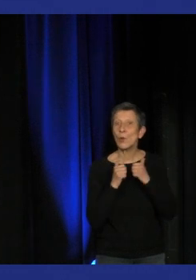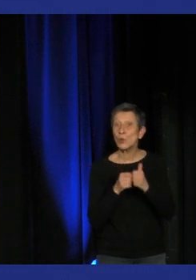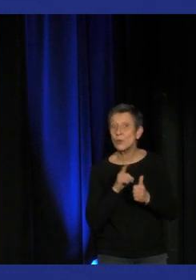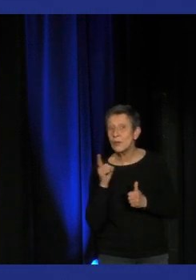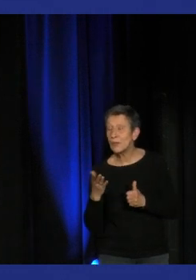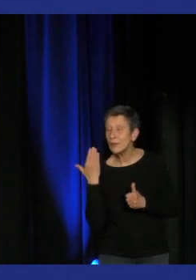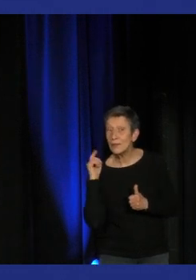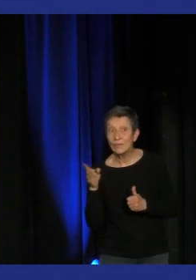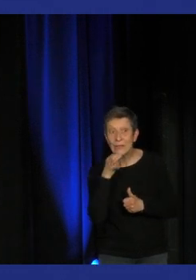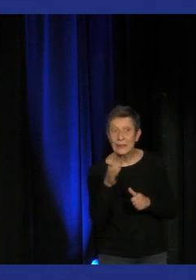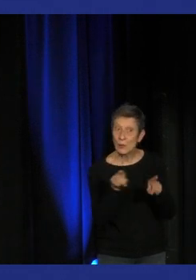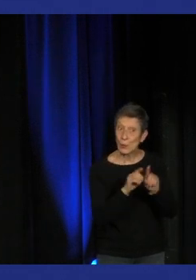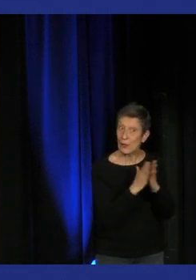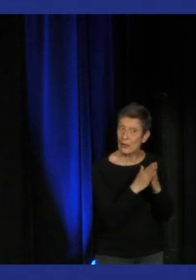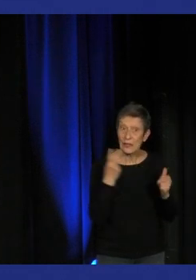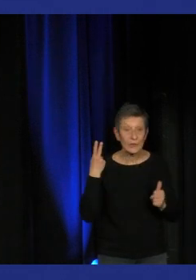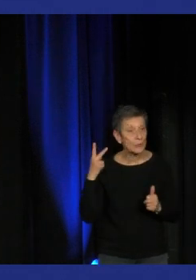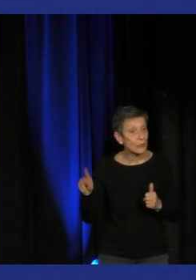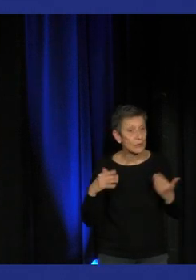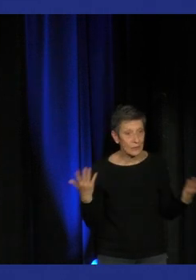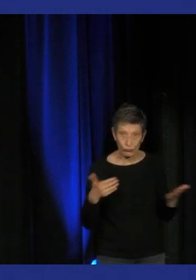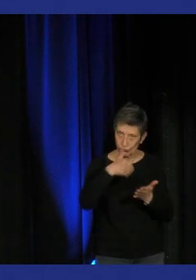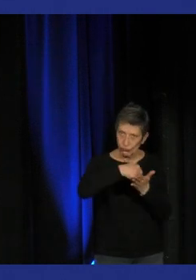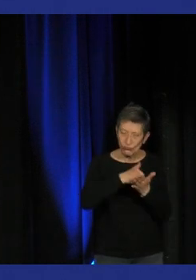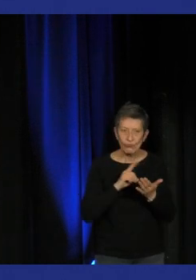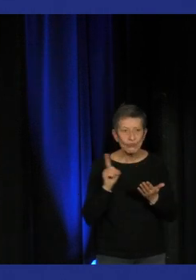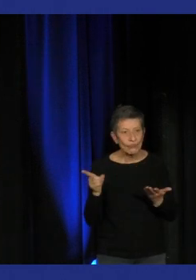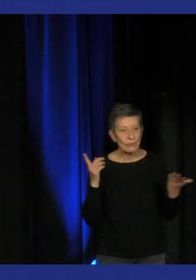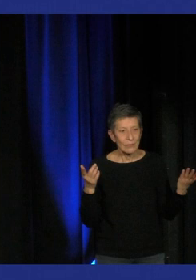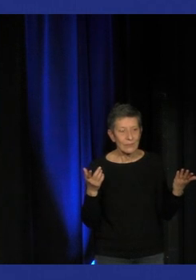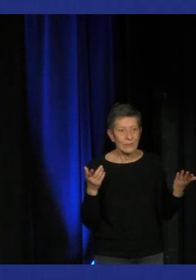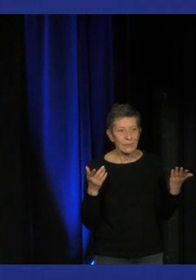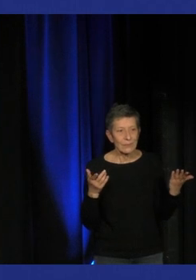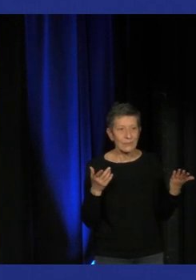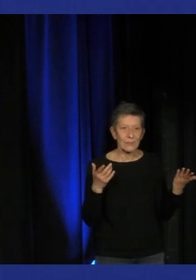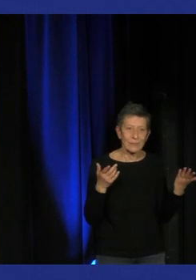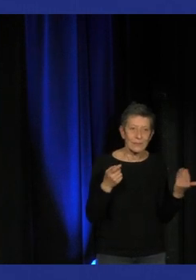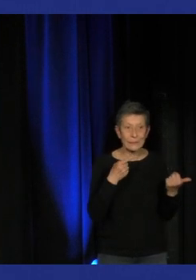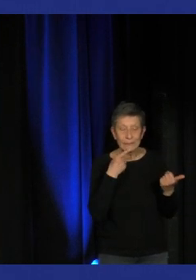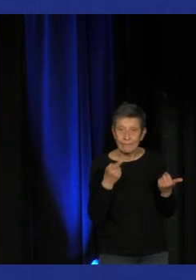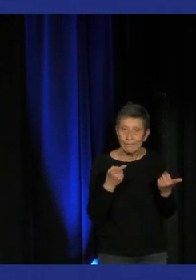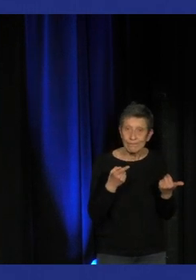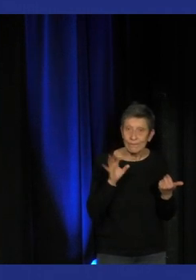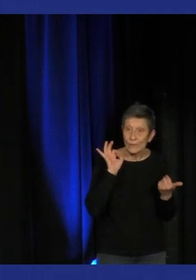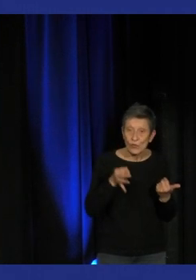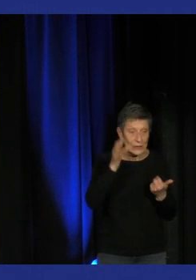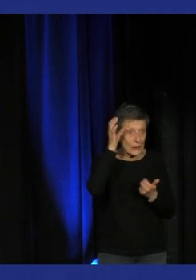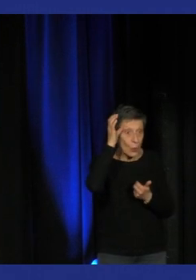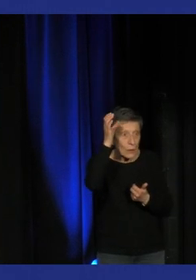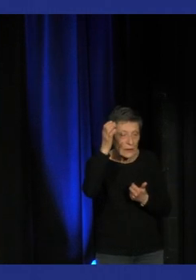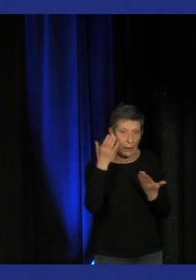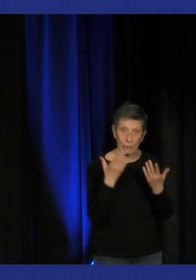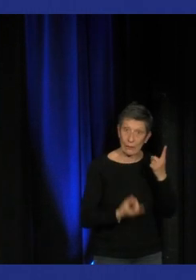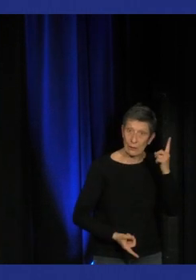dans votre ouvrage sur les invalidés, dont vous avez rendu compte beaucoup, d'un certain nombre de concepts assez centraux qui